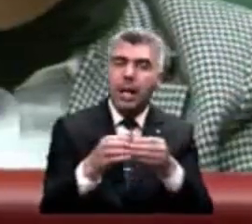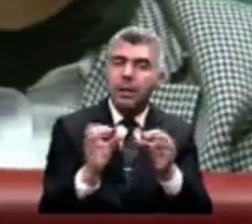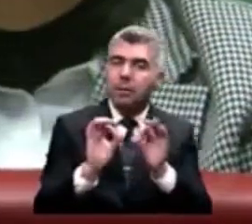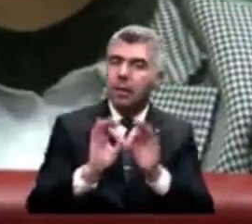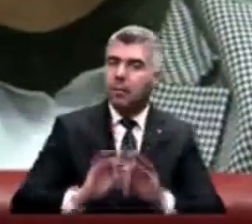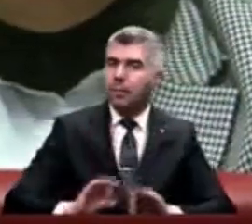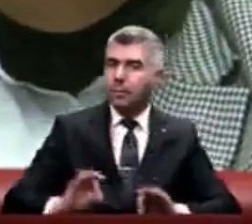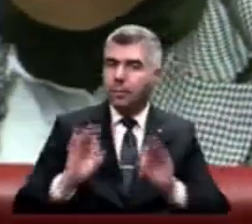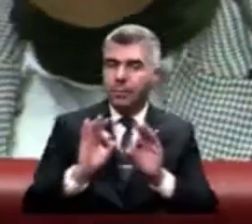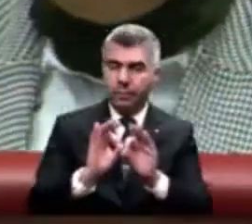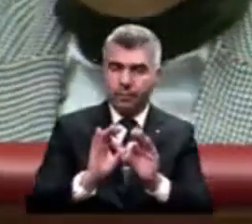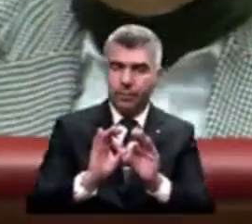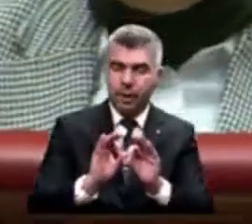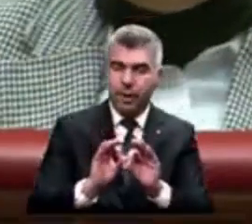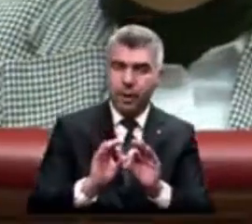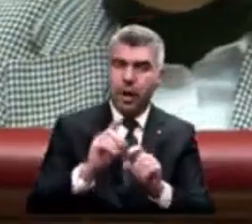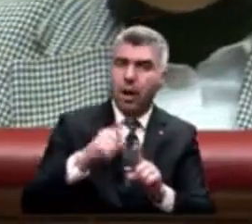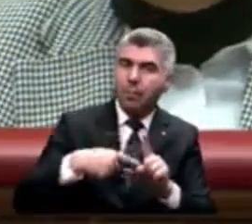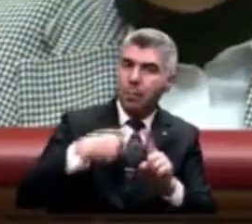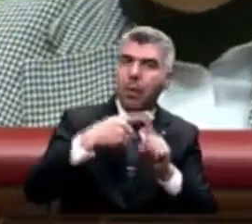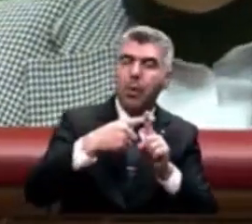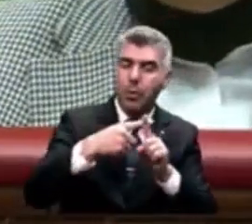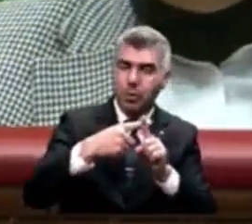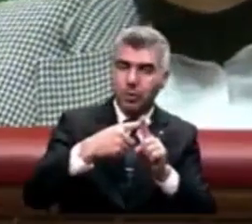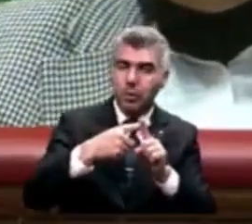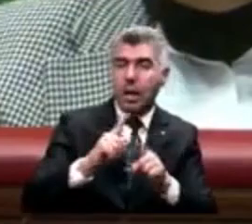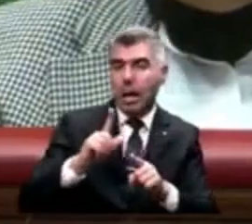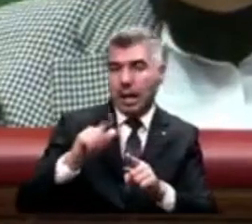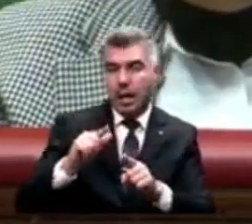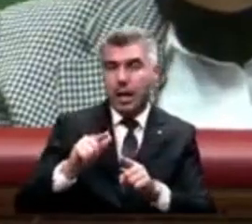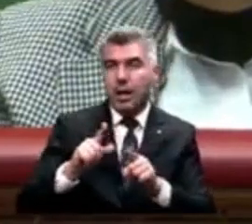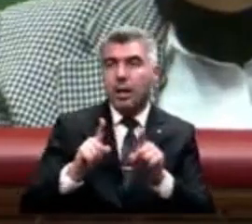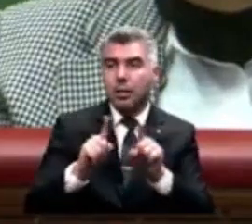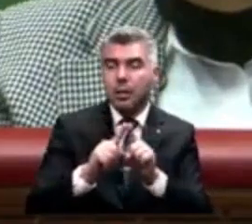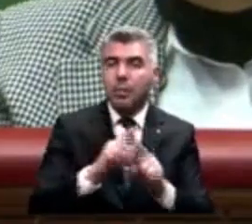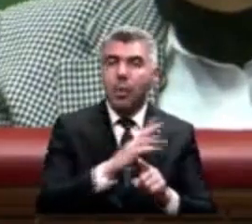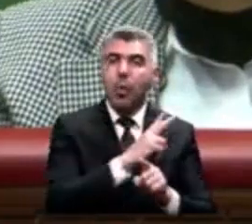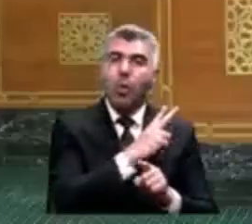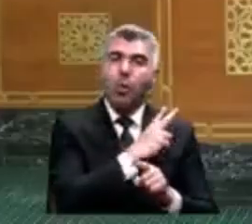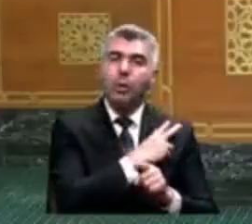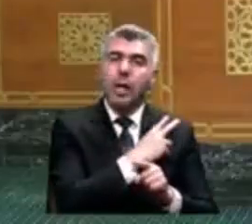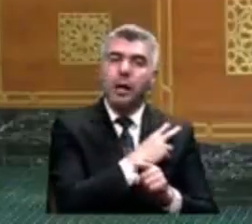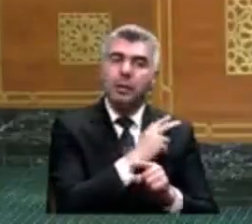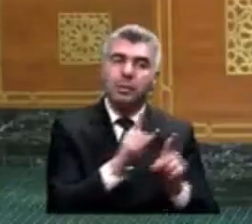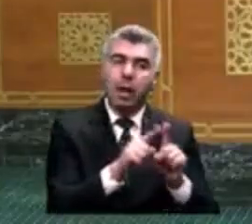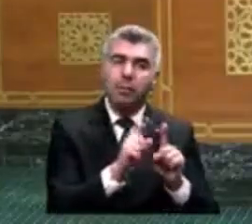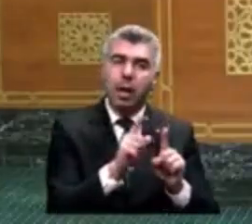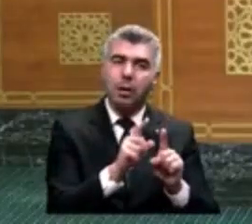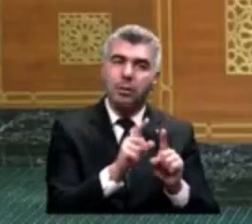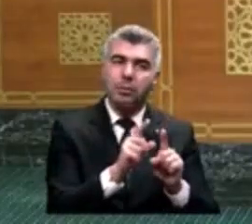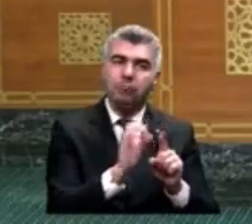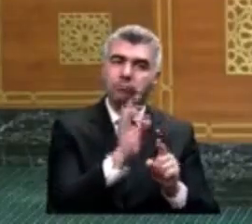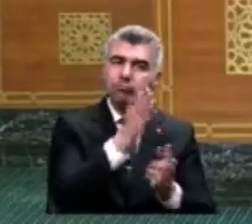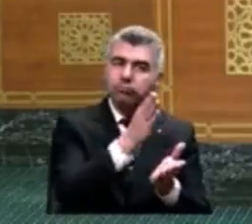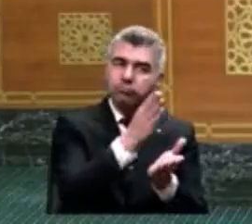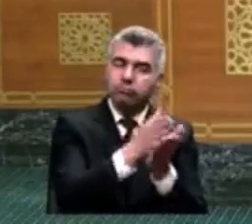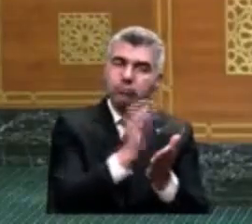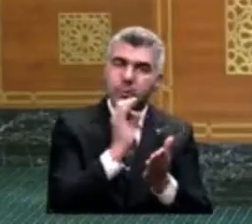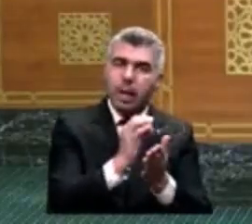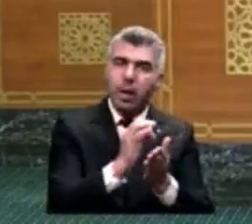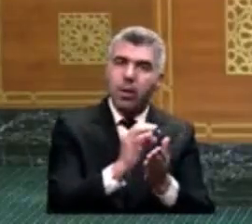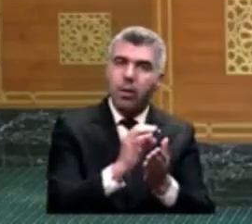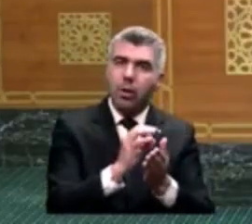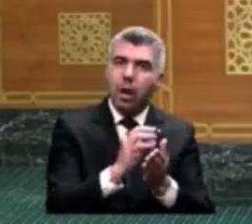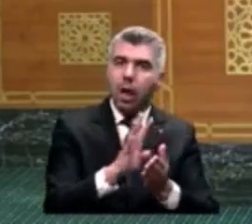ثم الاعتماد على خيار الأستاذ المتخصص كلما أمكن